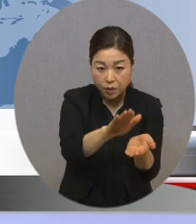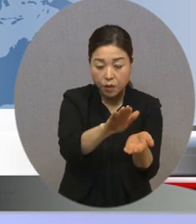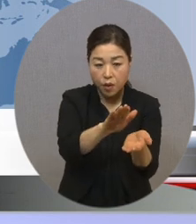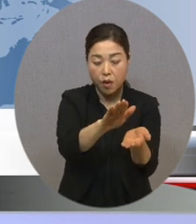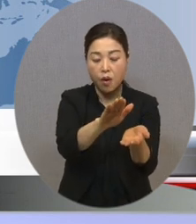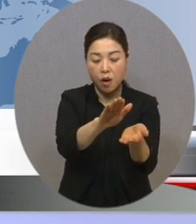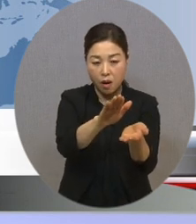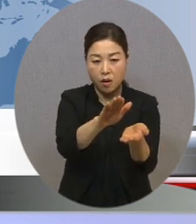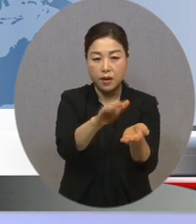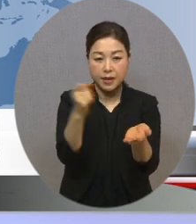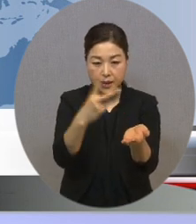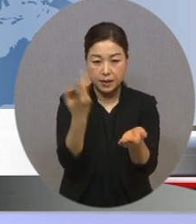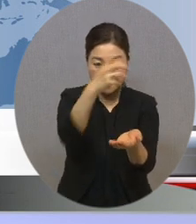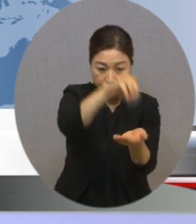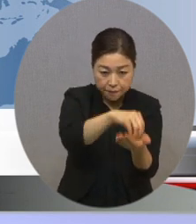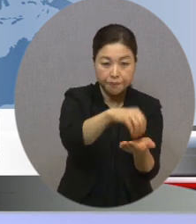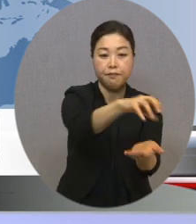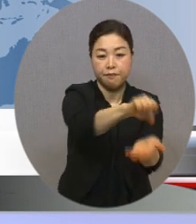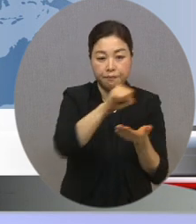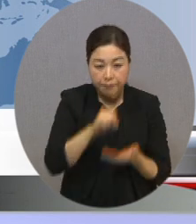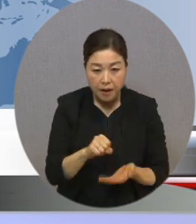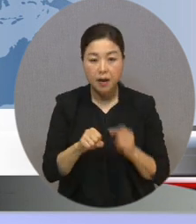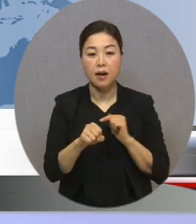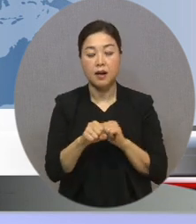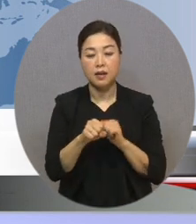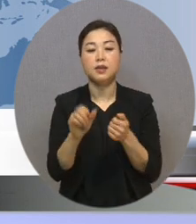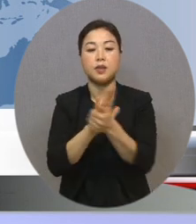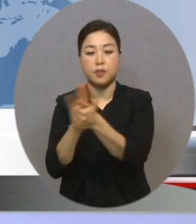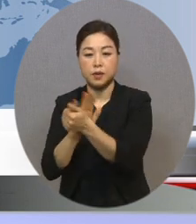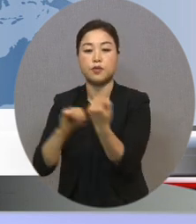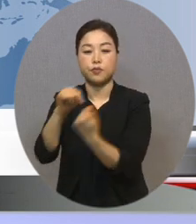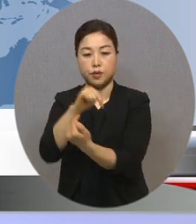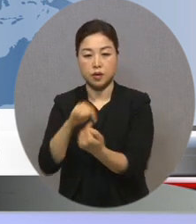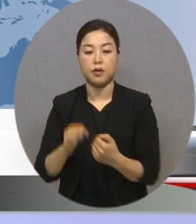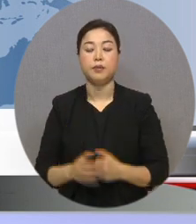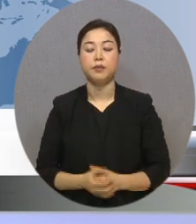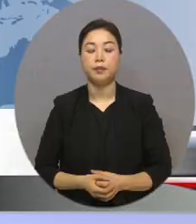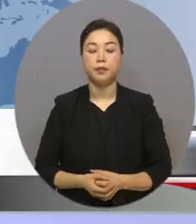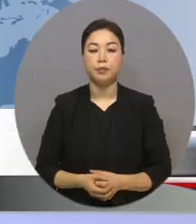택배 서비스를 운영하고 있습니다. 김정영 기자가 소개해드립니다.